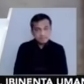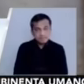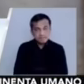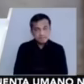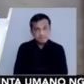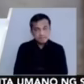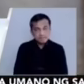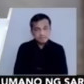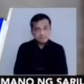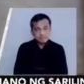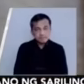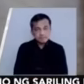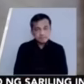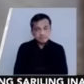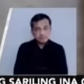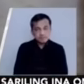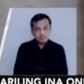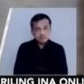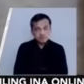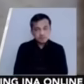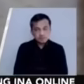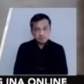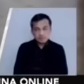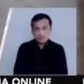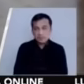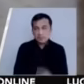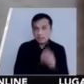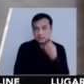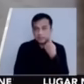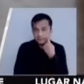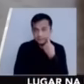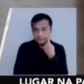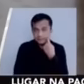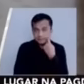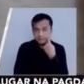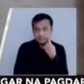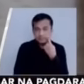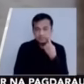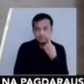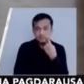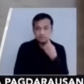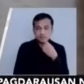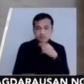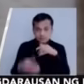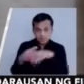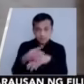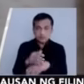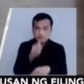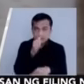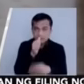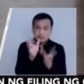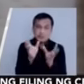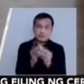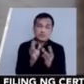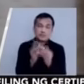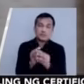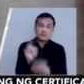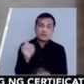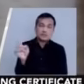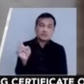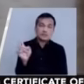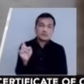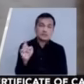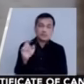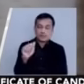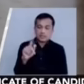edy um Vicky kanina Ay nung pumasok nga sa executive session itong si Alice